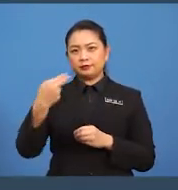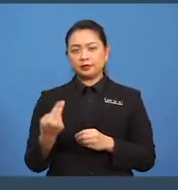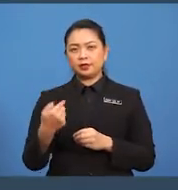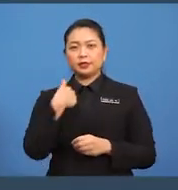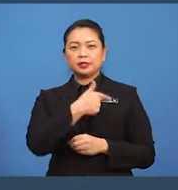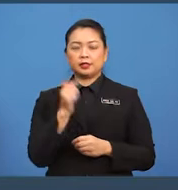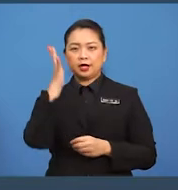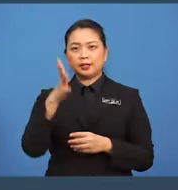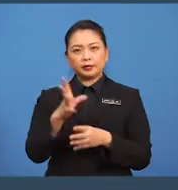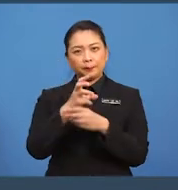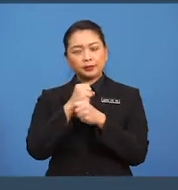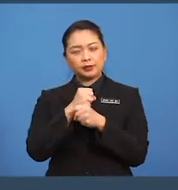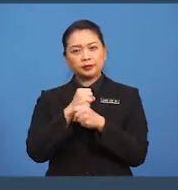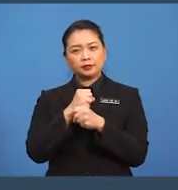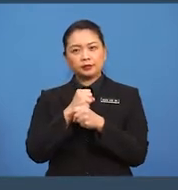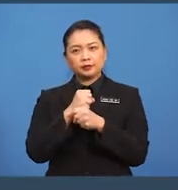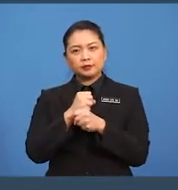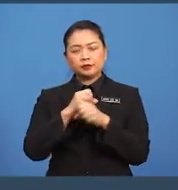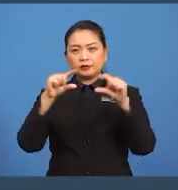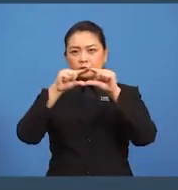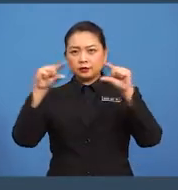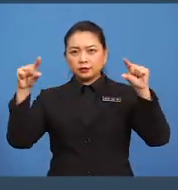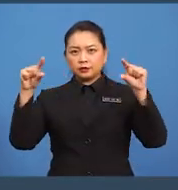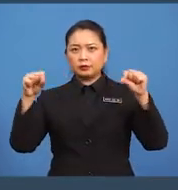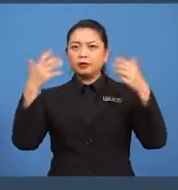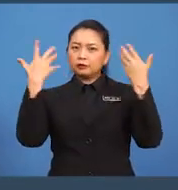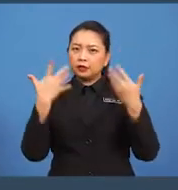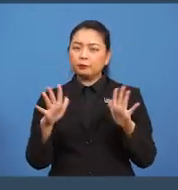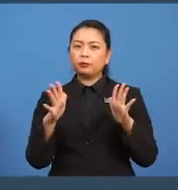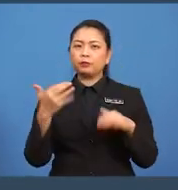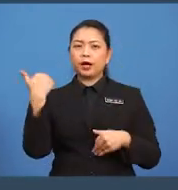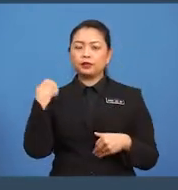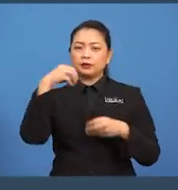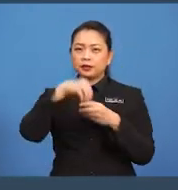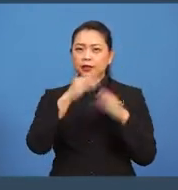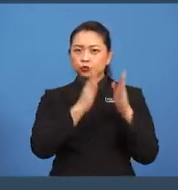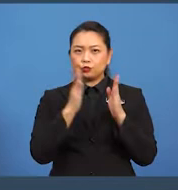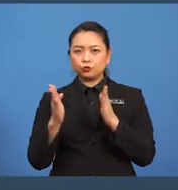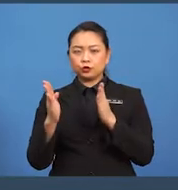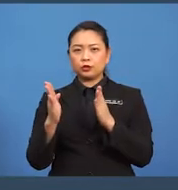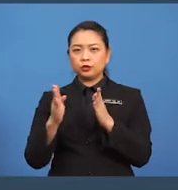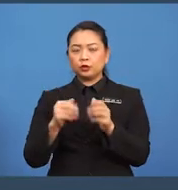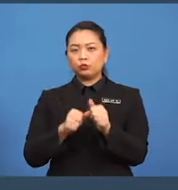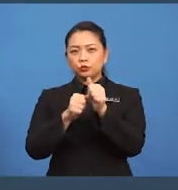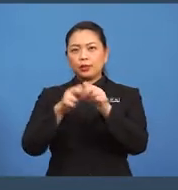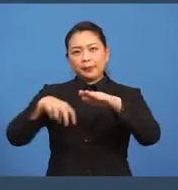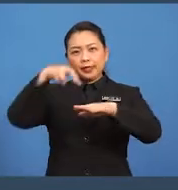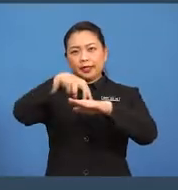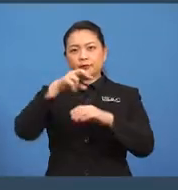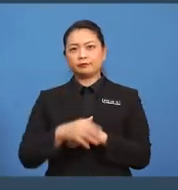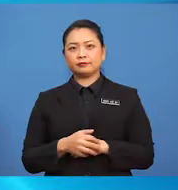Hasilnya, kita akan mendapati bahawa senarai item telah pun berada dalam susunan urutan